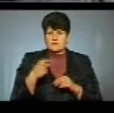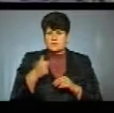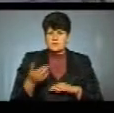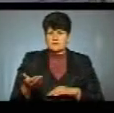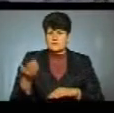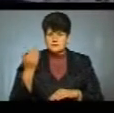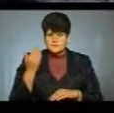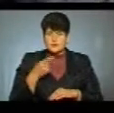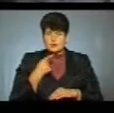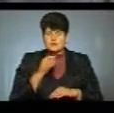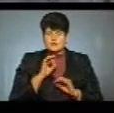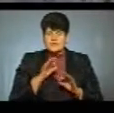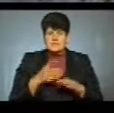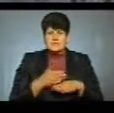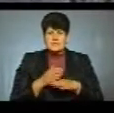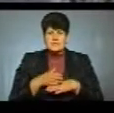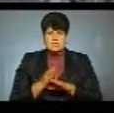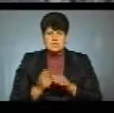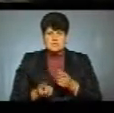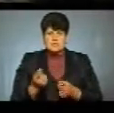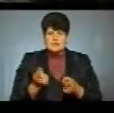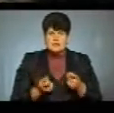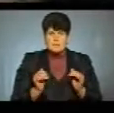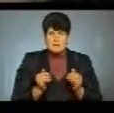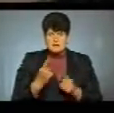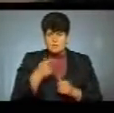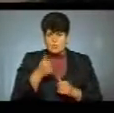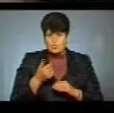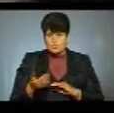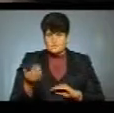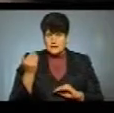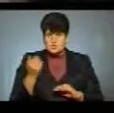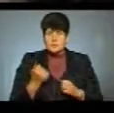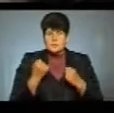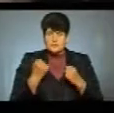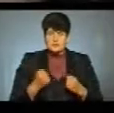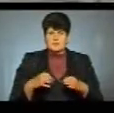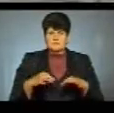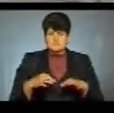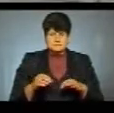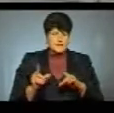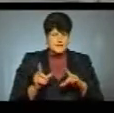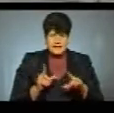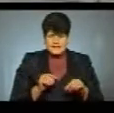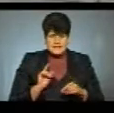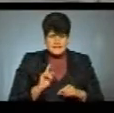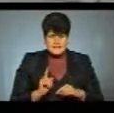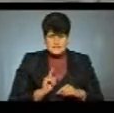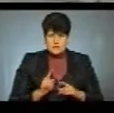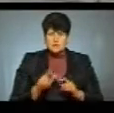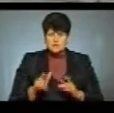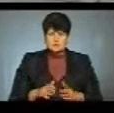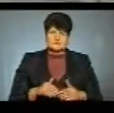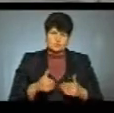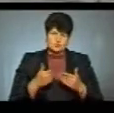тому. Розповідає, тріщини на будівлі з'явилися менше року тому. Щоб вантажівки не їздили через їхні вулиці, люди звернулися